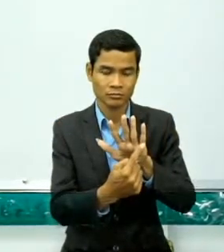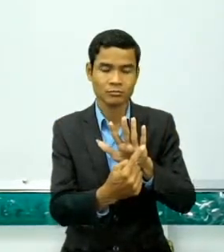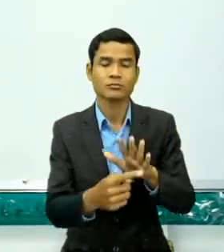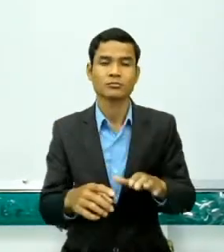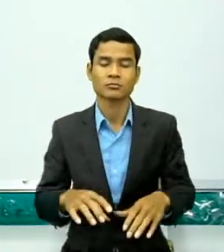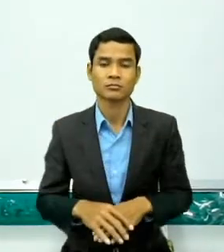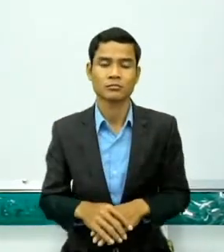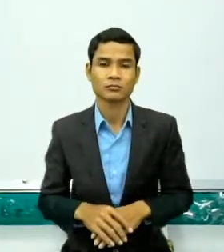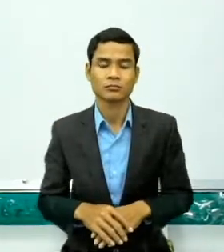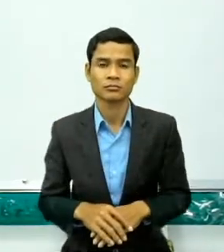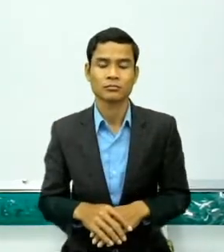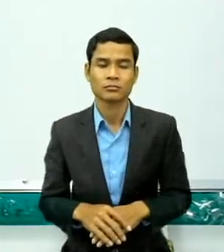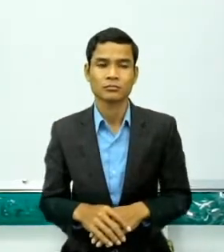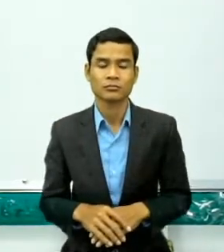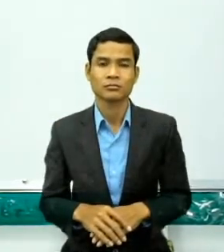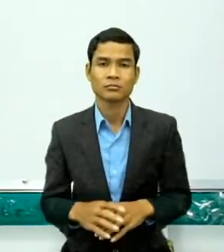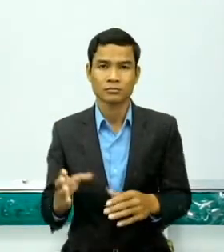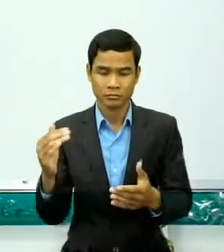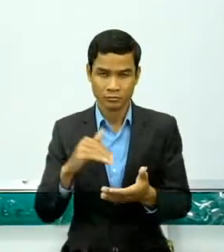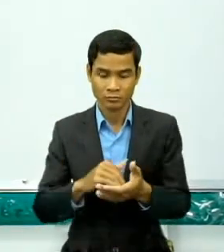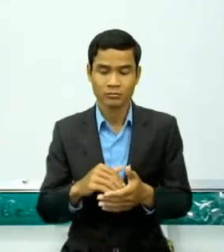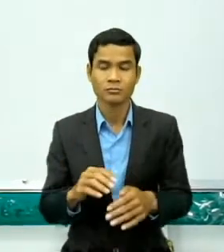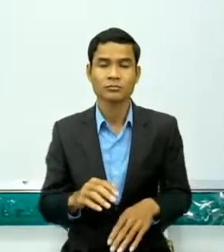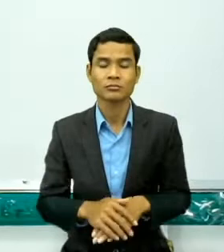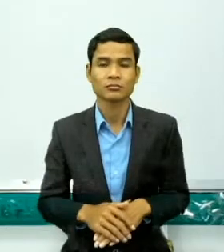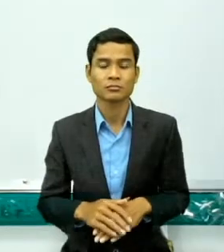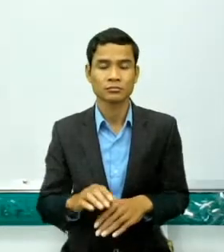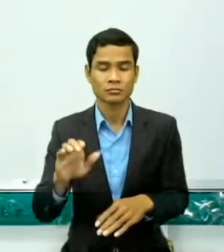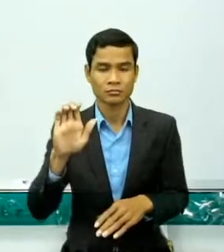ជឺចាម្ដងទៀតច